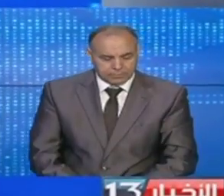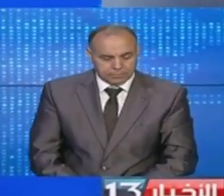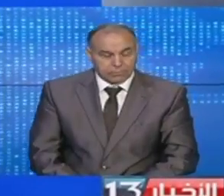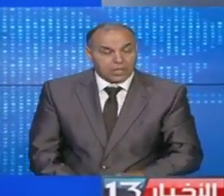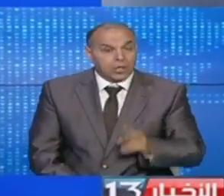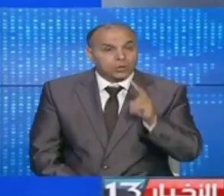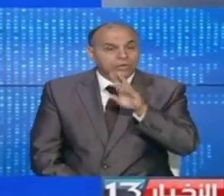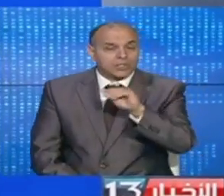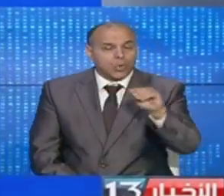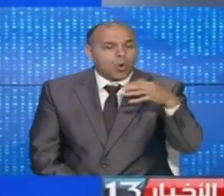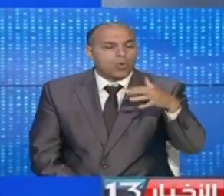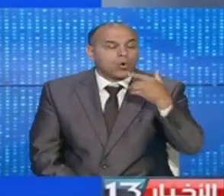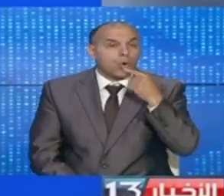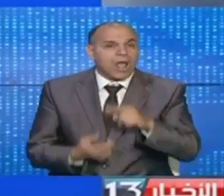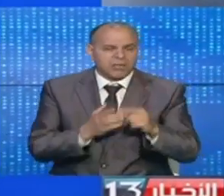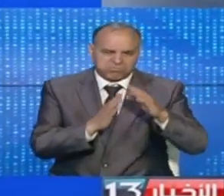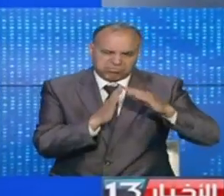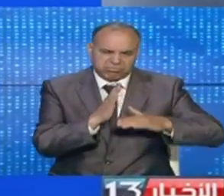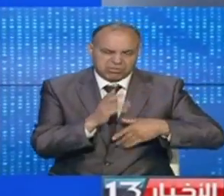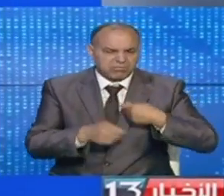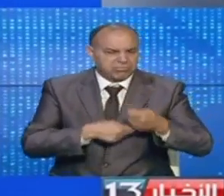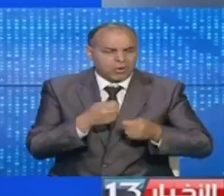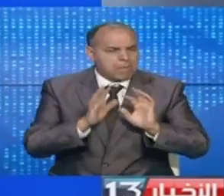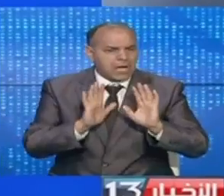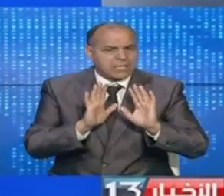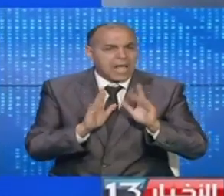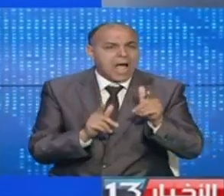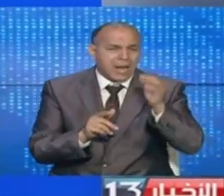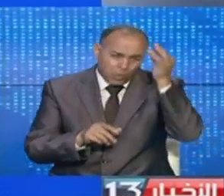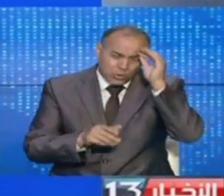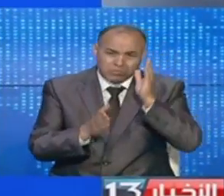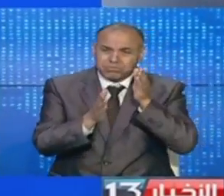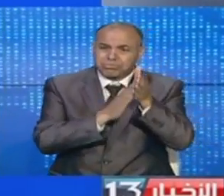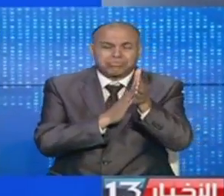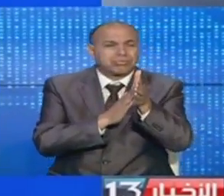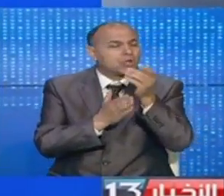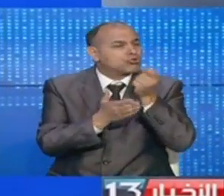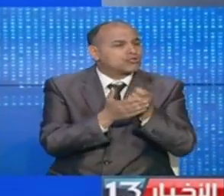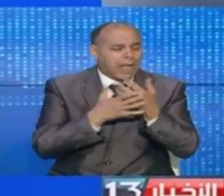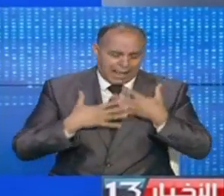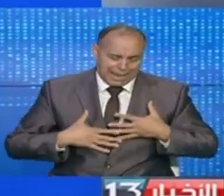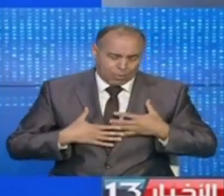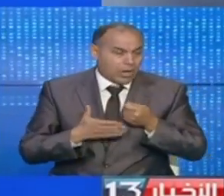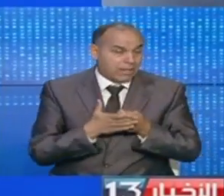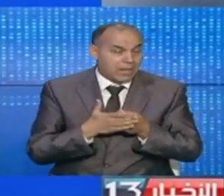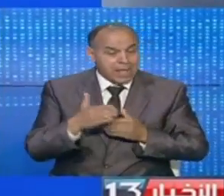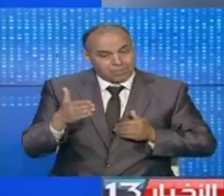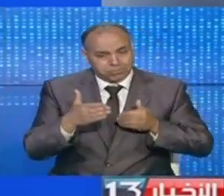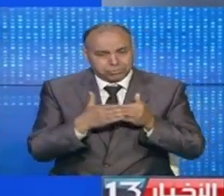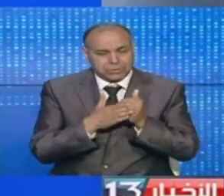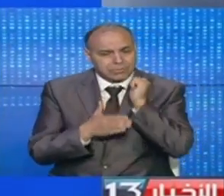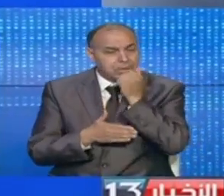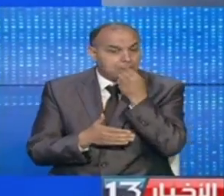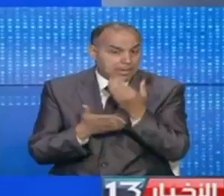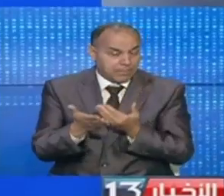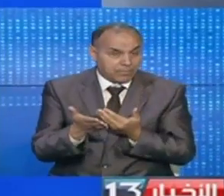تشهد أسواق الخضر والغلال تراجعا في الحركية نظرا لتوجه التونسيين إلى اقتناء مستلزمات العيد مع اقتراب حلول عيد